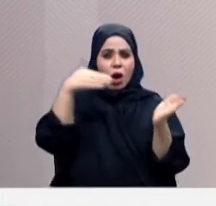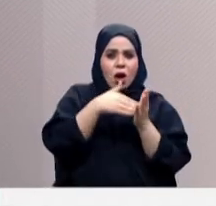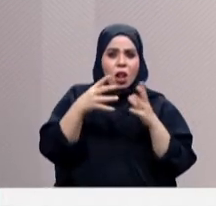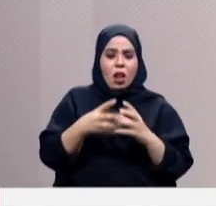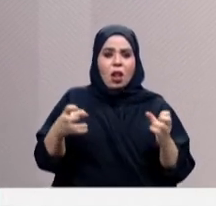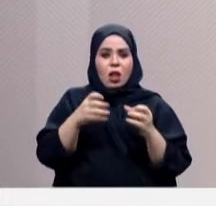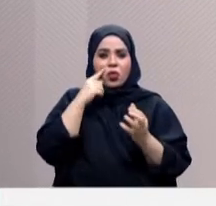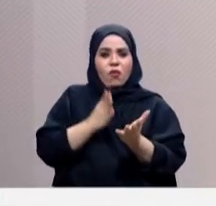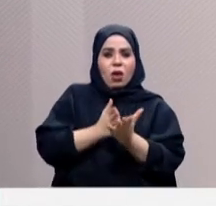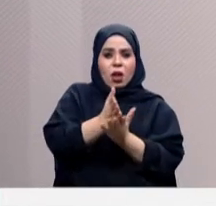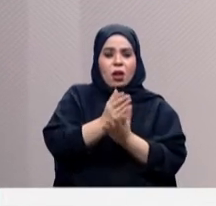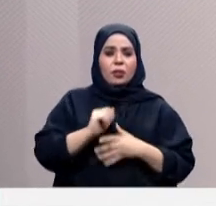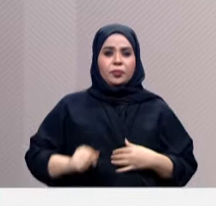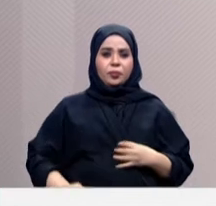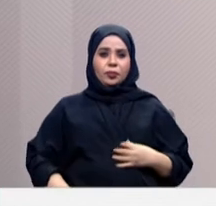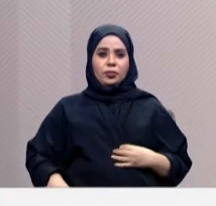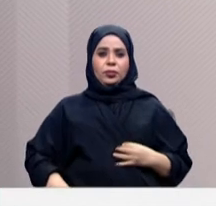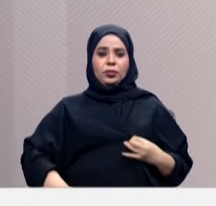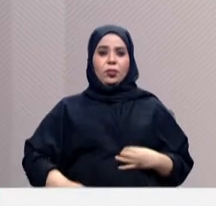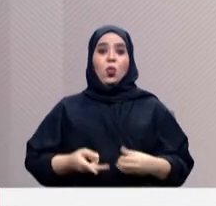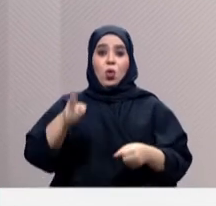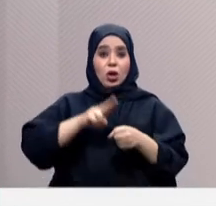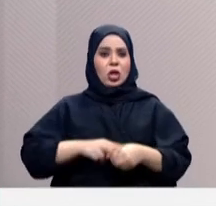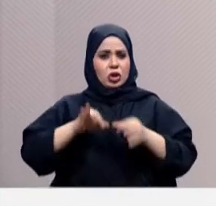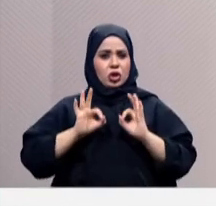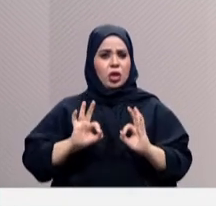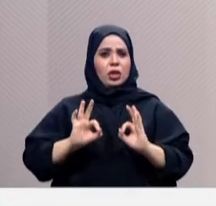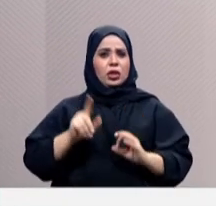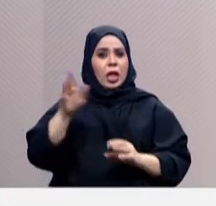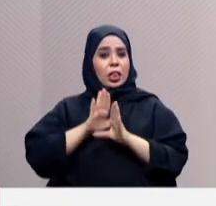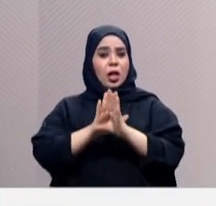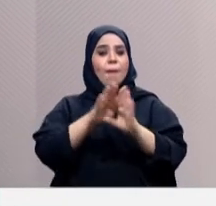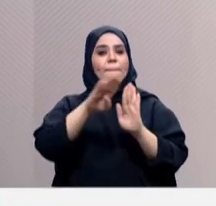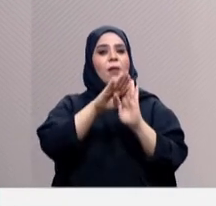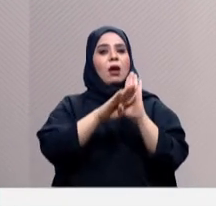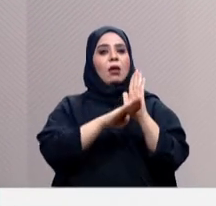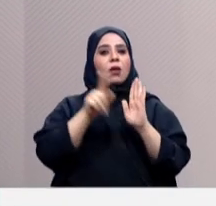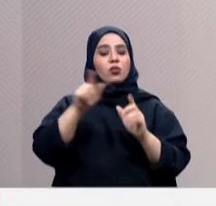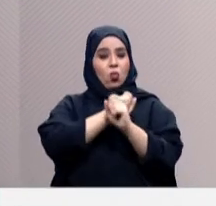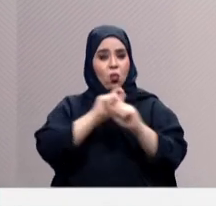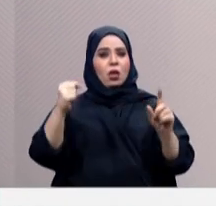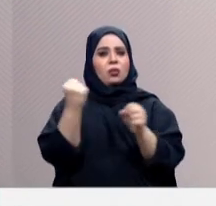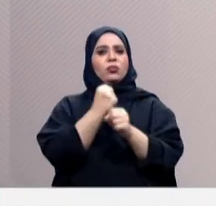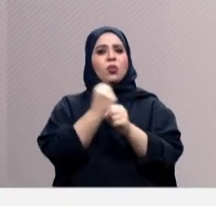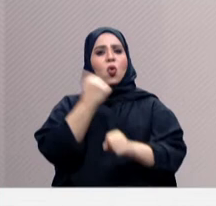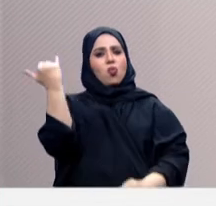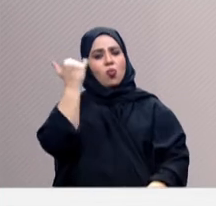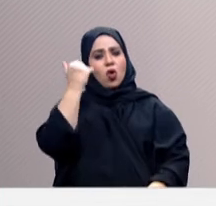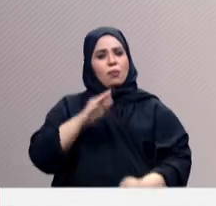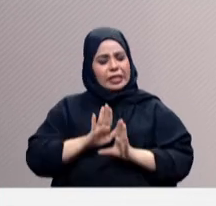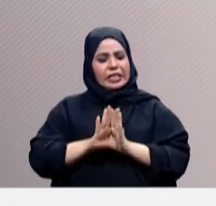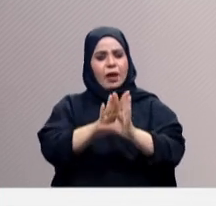وطرق مكافحتها. شدد على أهمية دعم مثل هذه البرامج التي لها دور كبير في دفع عجلة